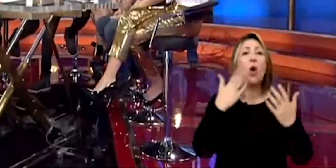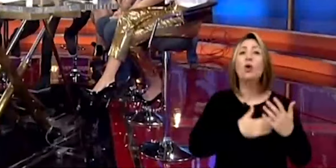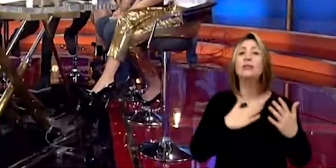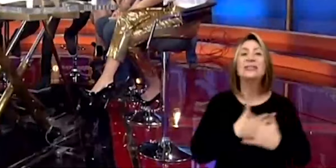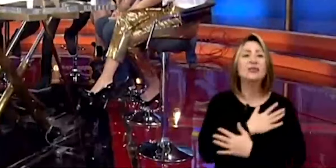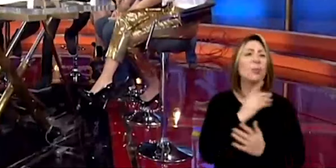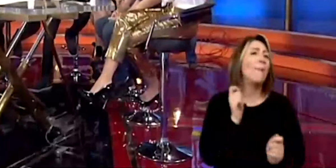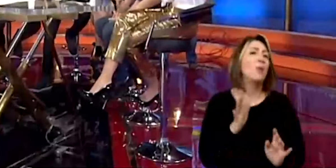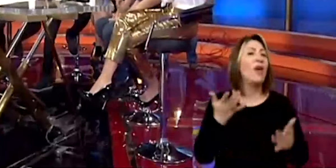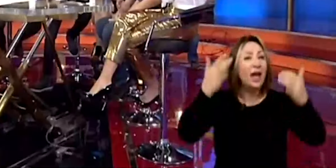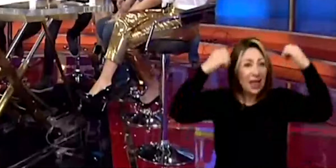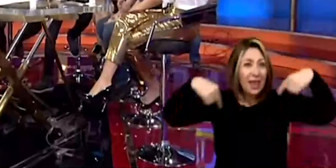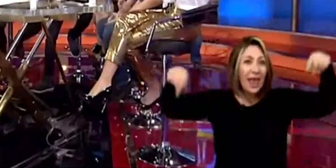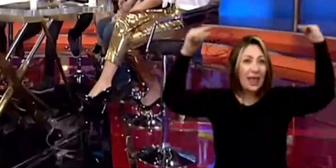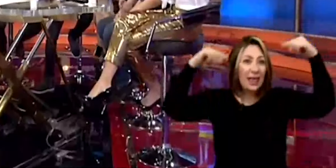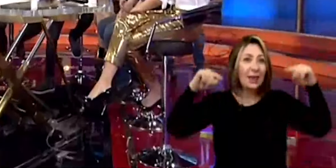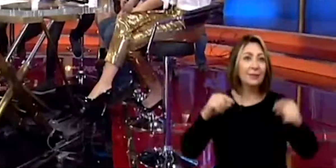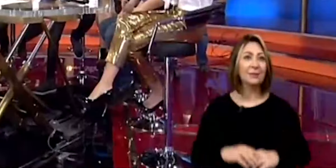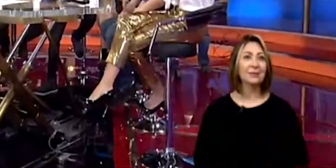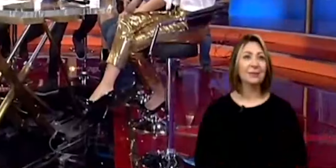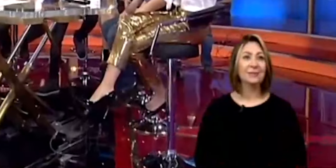sevişme yapmıyorlar ya da geyikler.